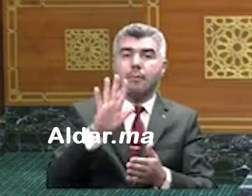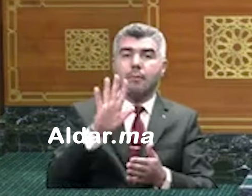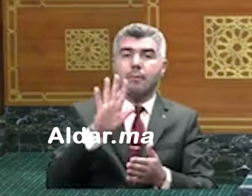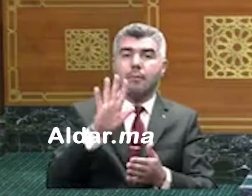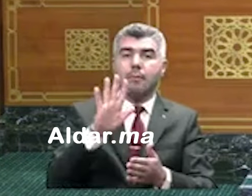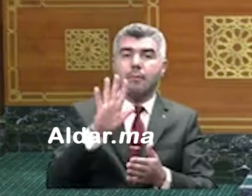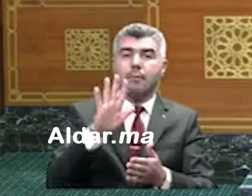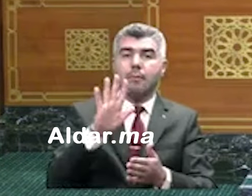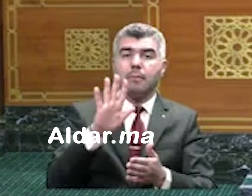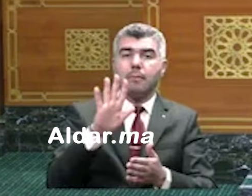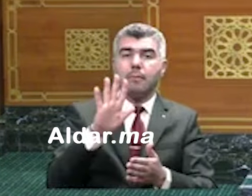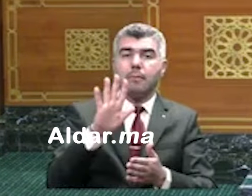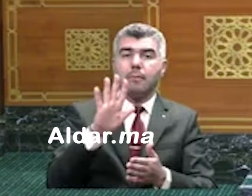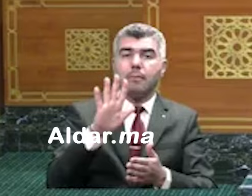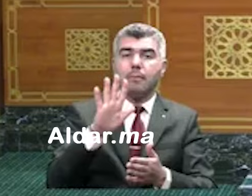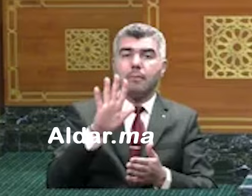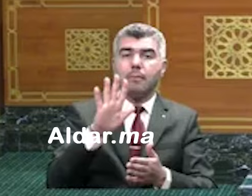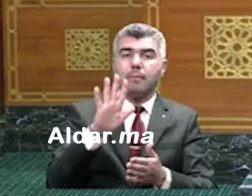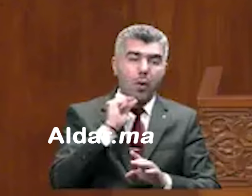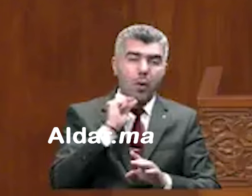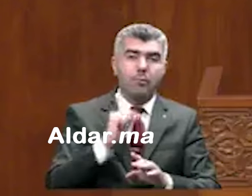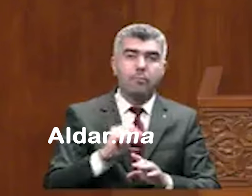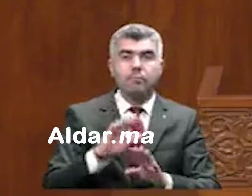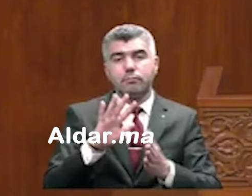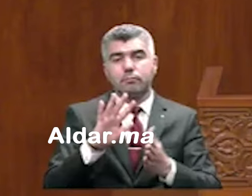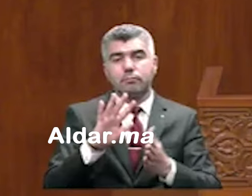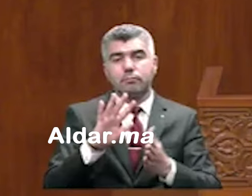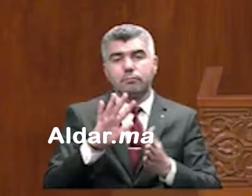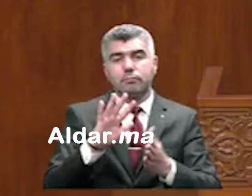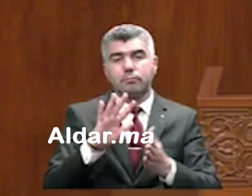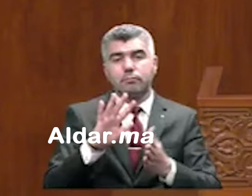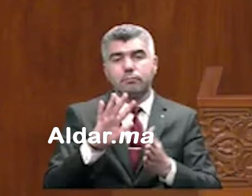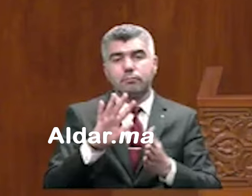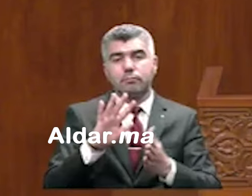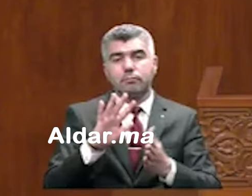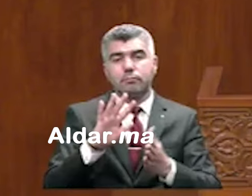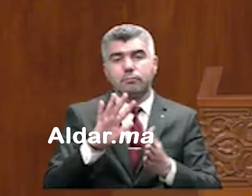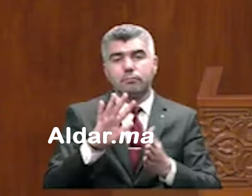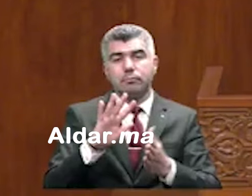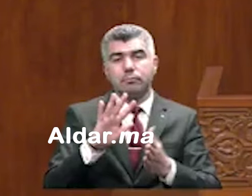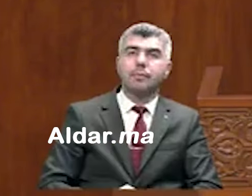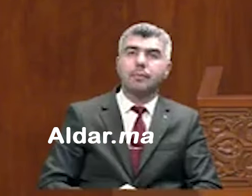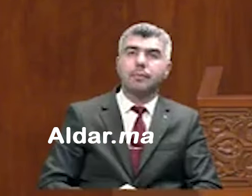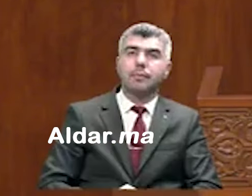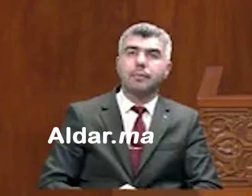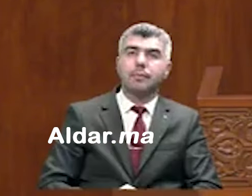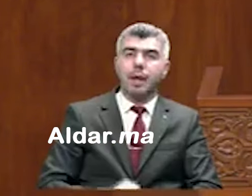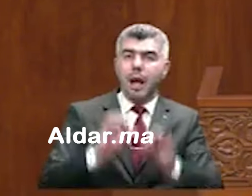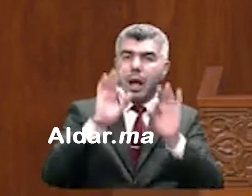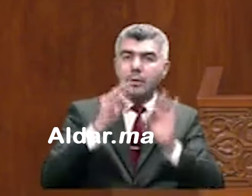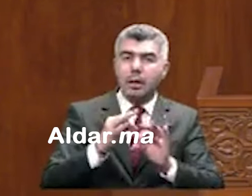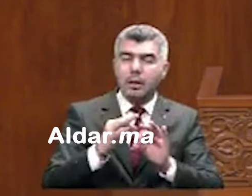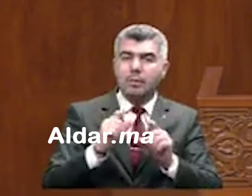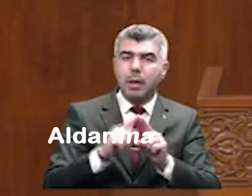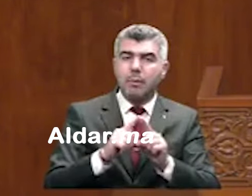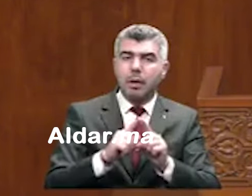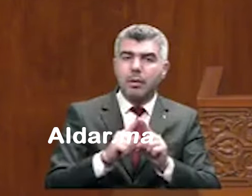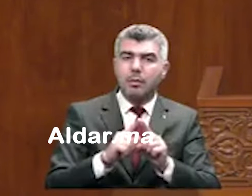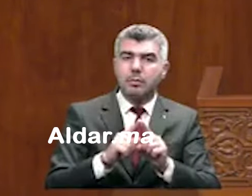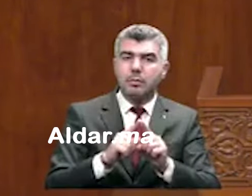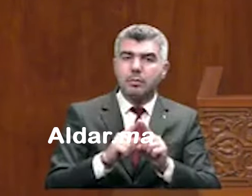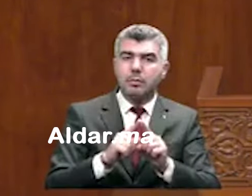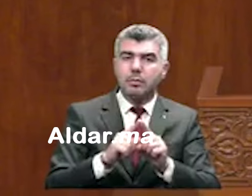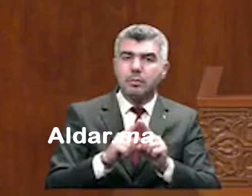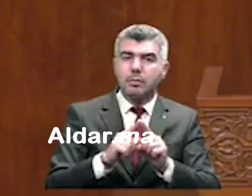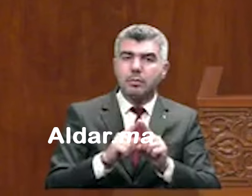5185 نزيله بنسبه تقض بحوالي 70% وتتعدد برامج محو الاميه تبعا